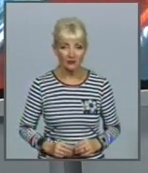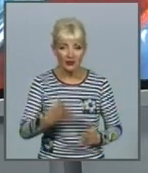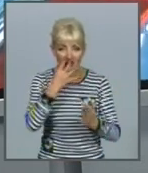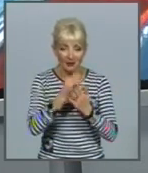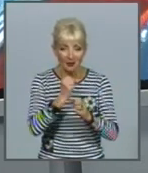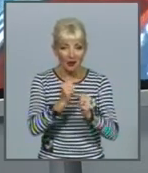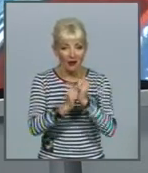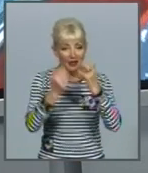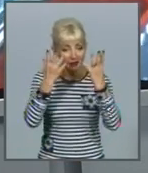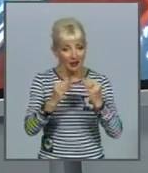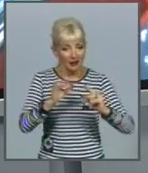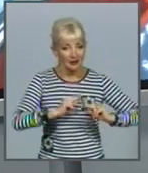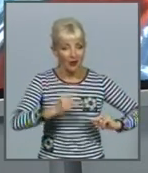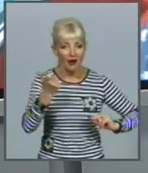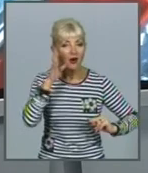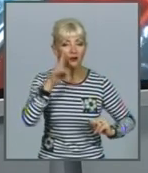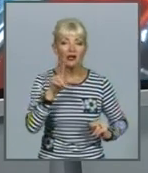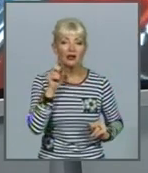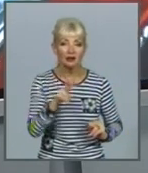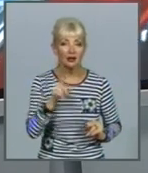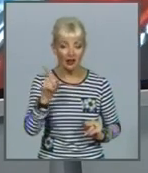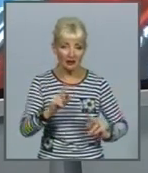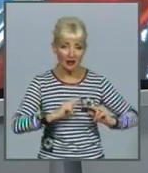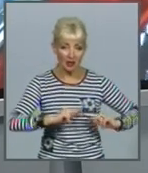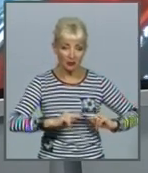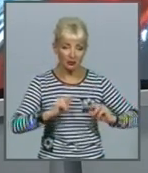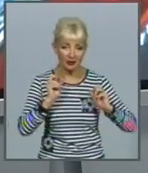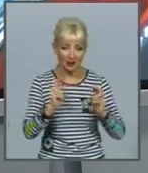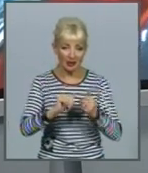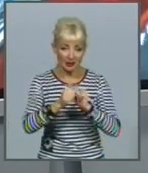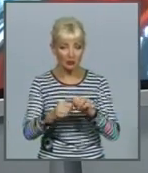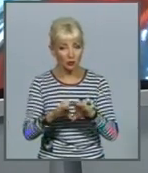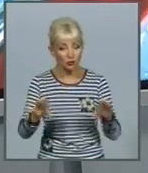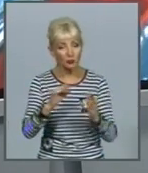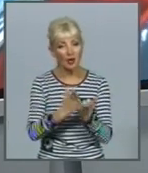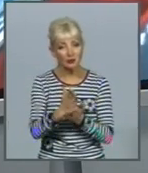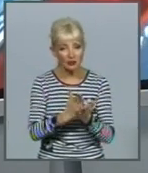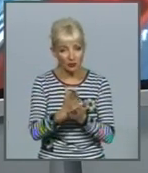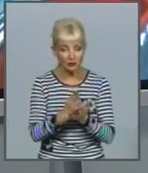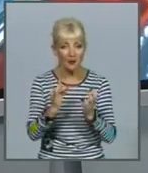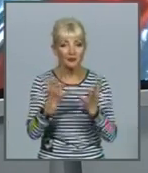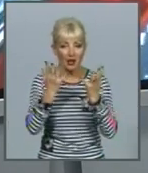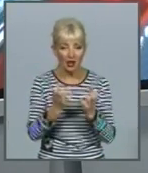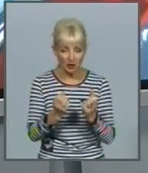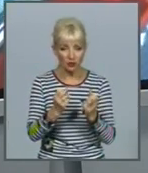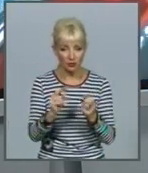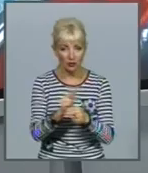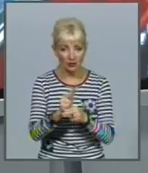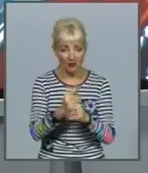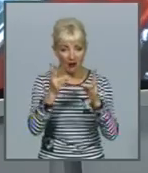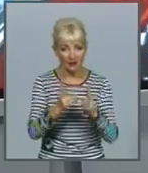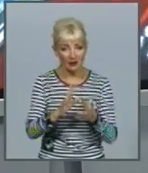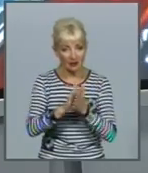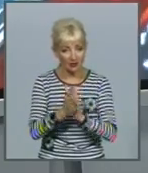працівники «Харківводоканалу». Вони працюють як над заміною мереж, так і обслуговують їх, а ще ліквідовують аварійні ситуації. Така сталася